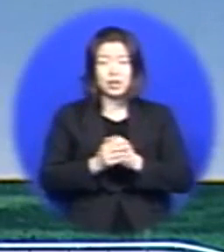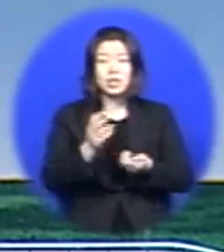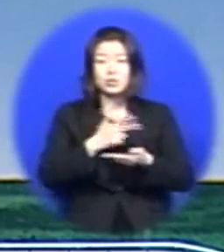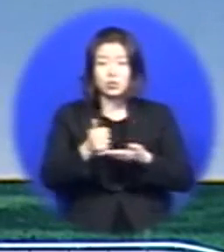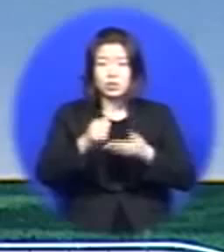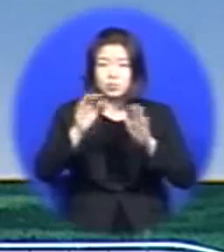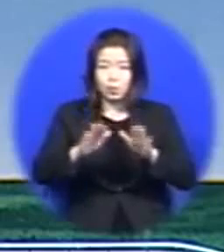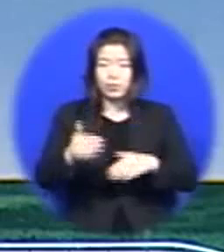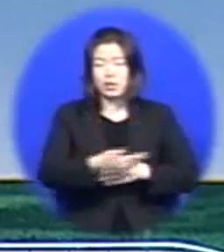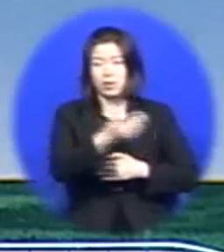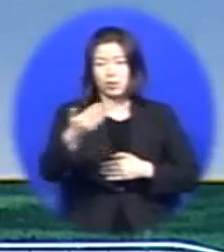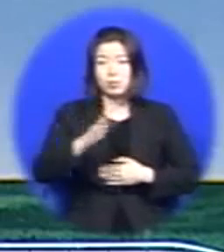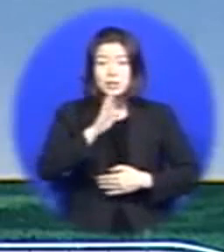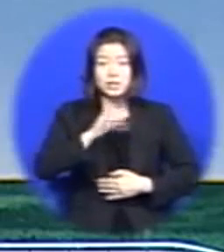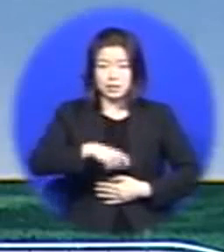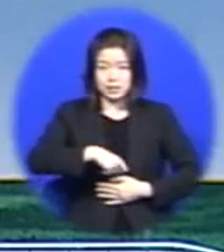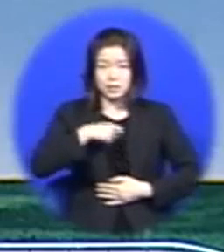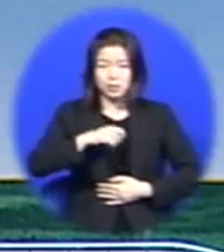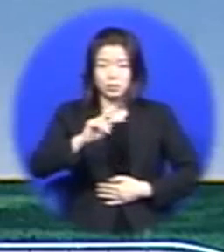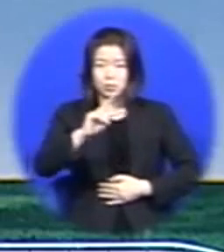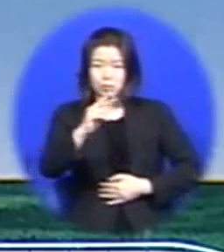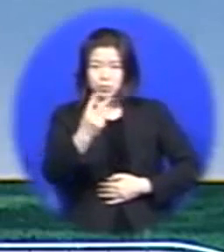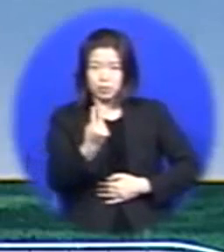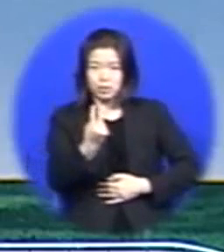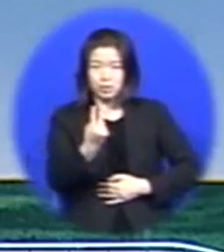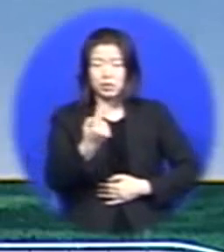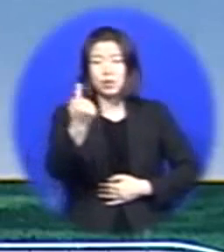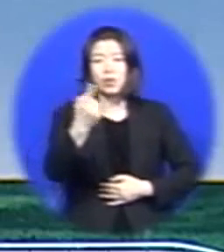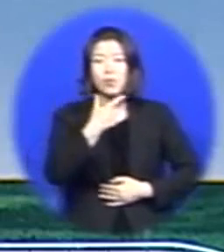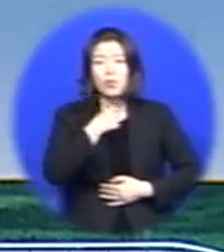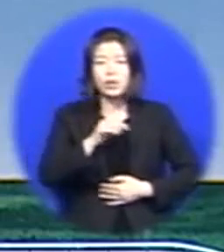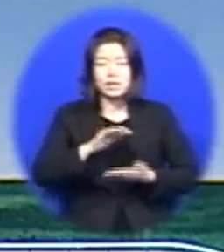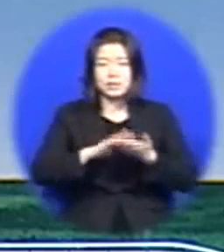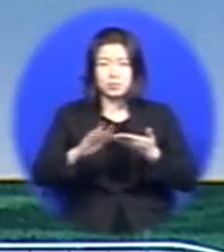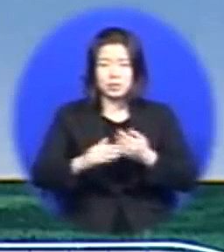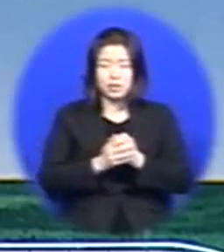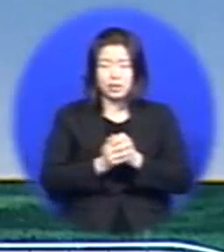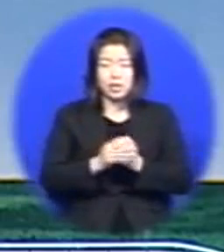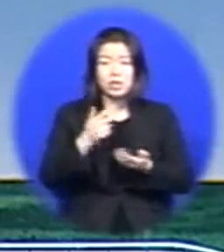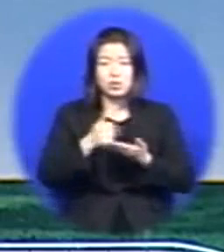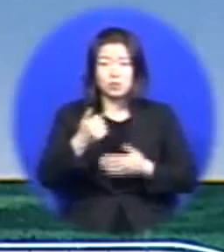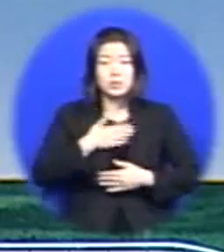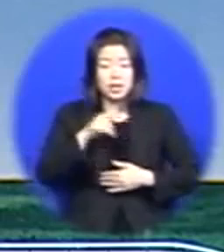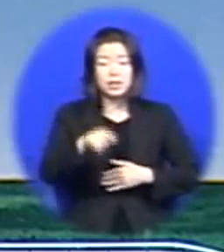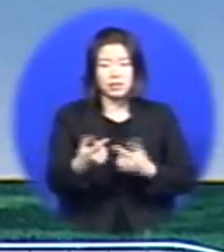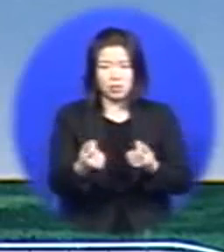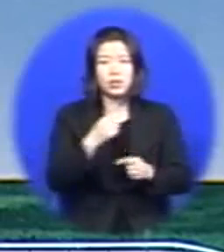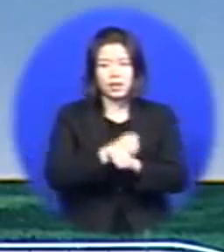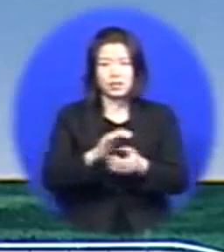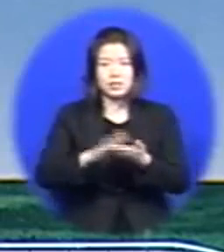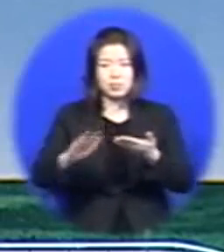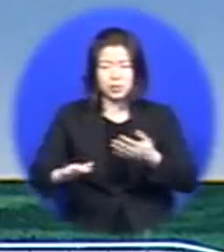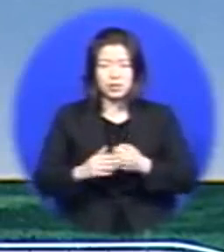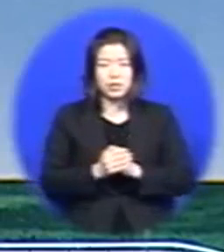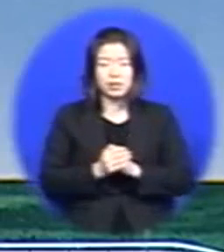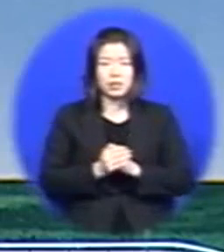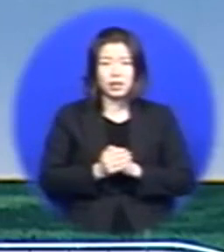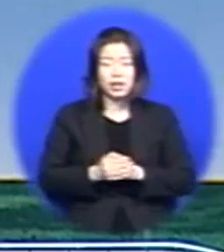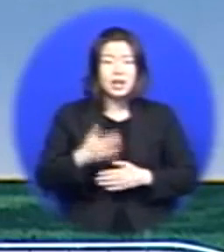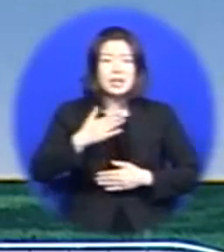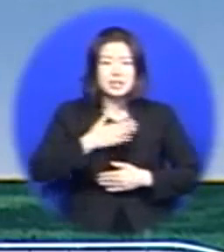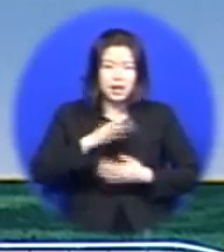주님은 오늘 여러분이 진정으로 이제 돌아서기를 원하십니다. 주님, 제가 그렇게 하겠습니다.